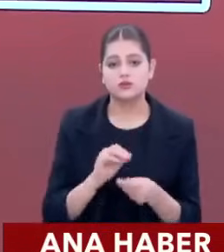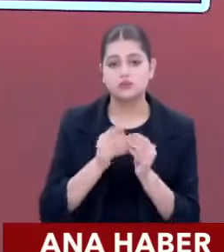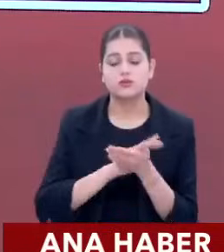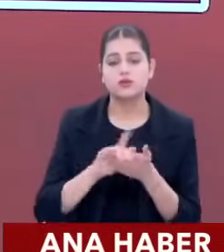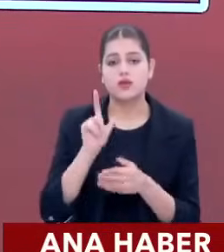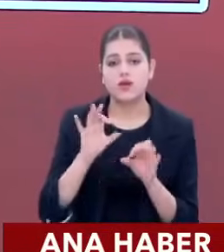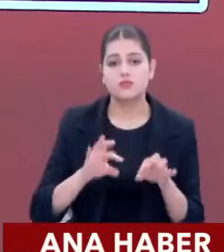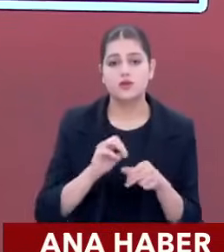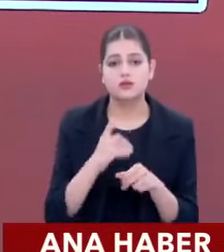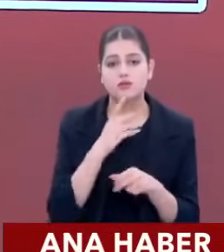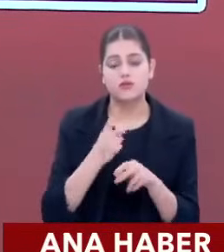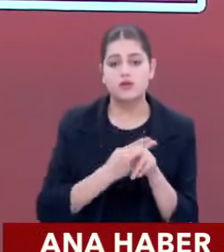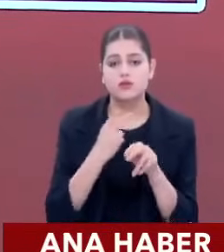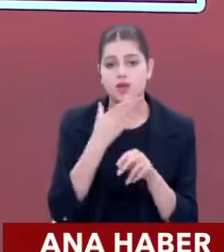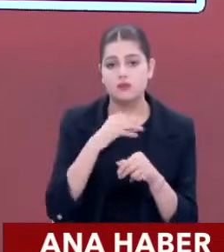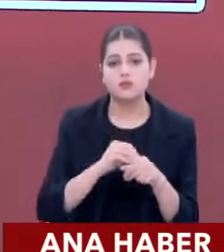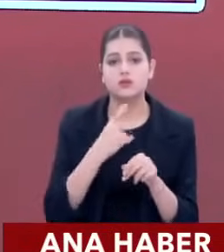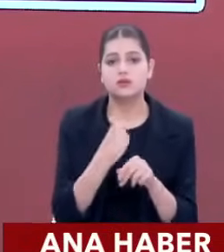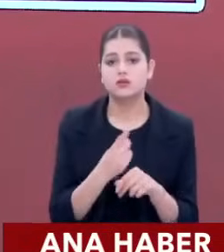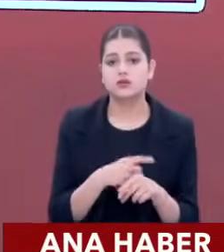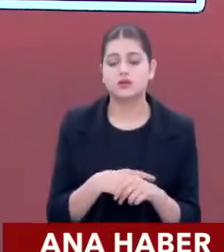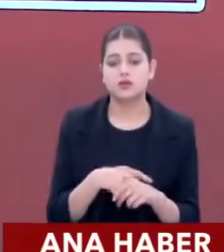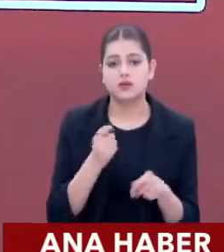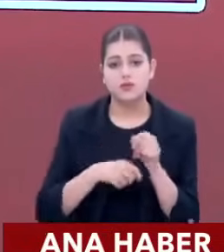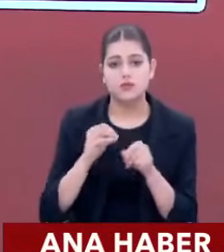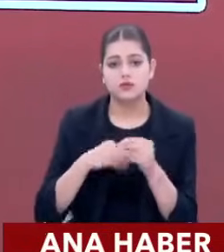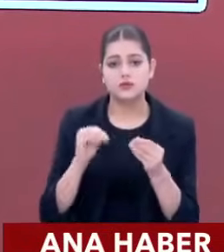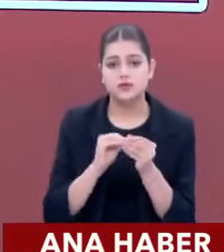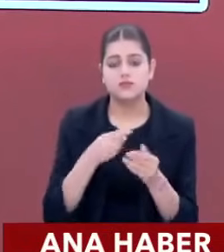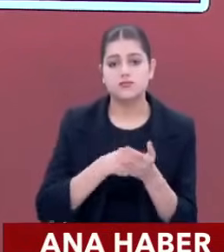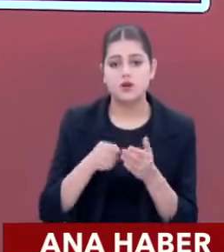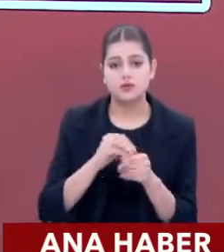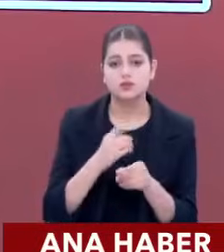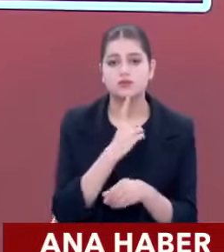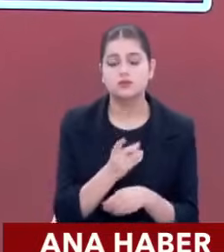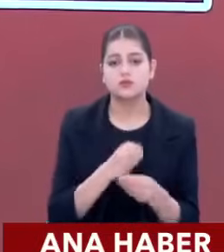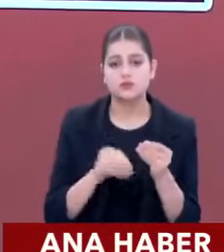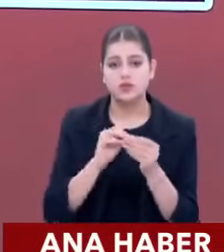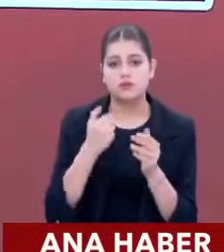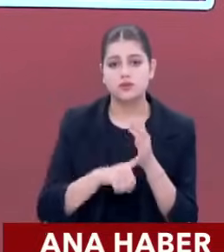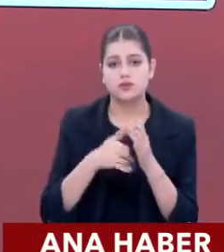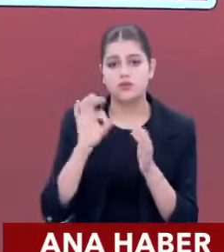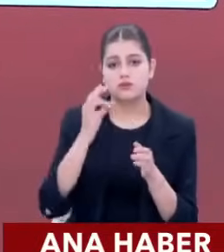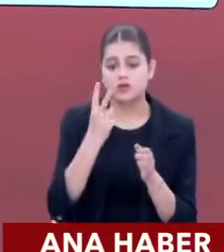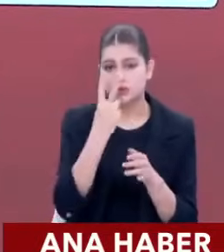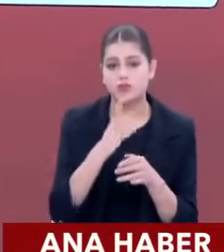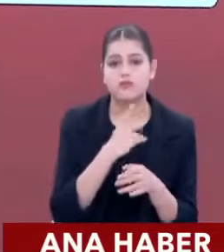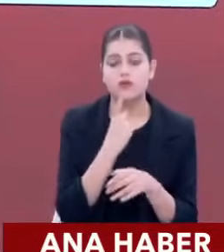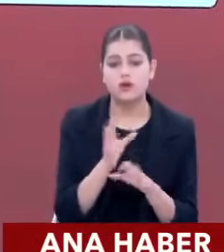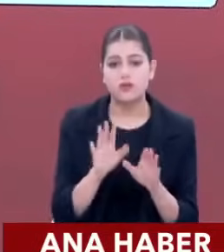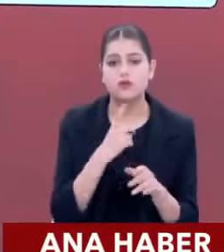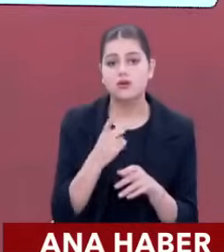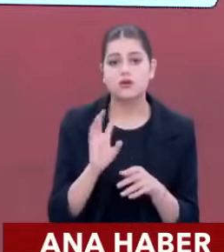çözülmesi lazım Mesela emeklileri yapılacak zam maaşlara zam zam tarihi ocakta gibi görünüyor ama